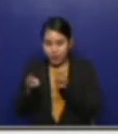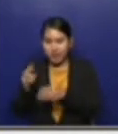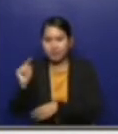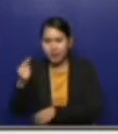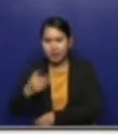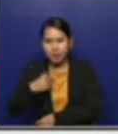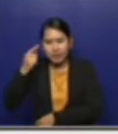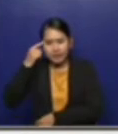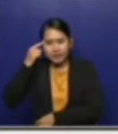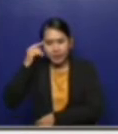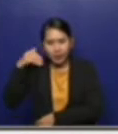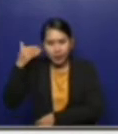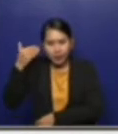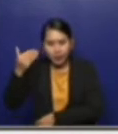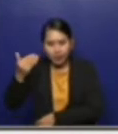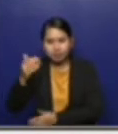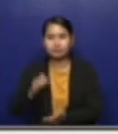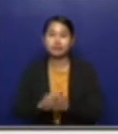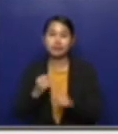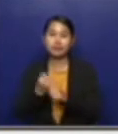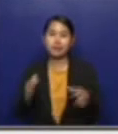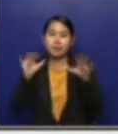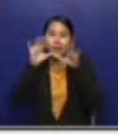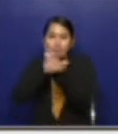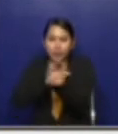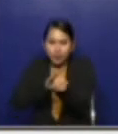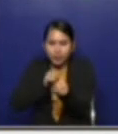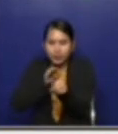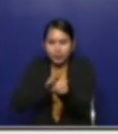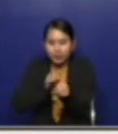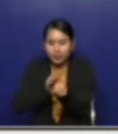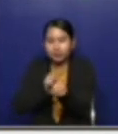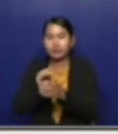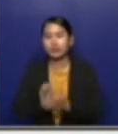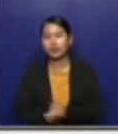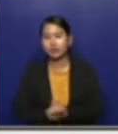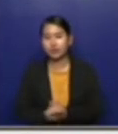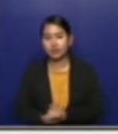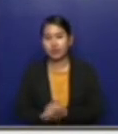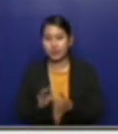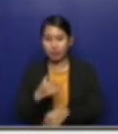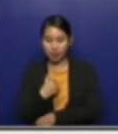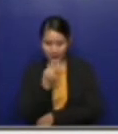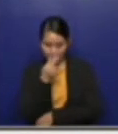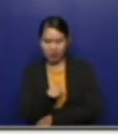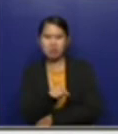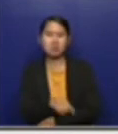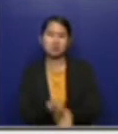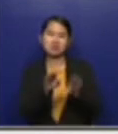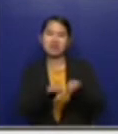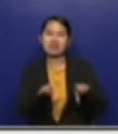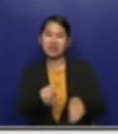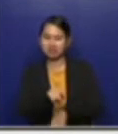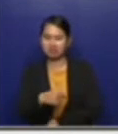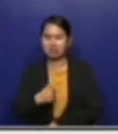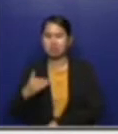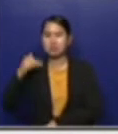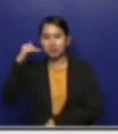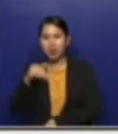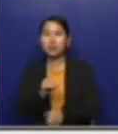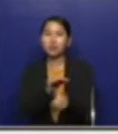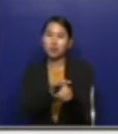ก็คือไม่พ้นหลักเมตตาล่ะครับวันนี้ถ้าหากเห็นเขาเป็นเด็กเราเป็นผู้ใหญ่เราก็เมตต